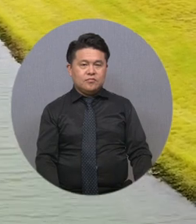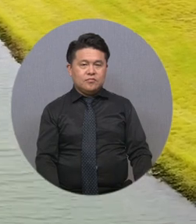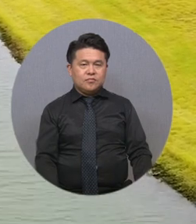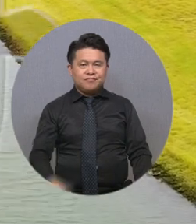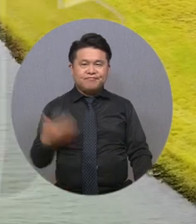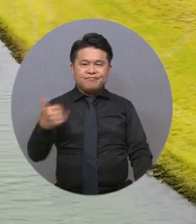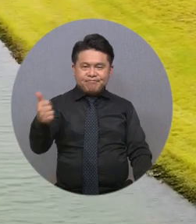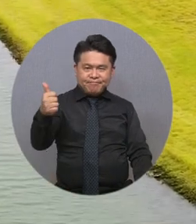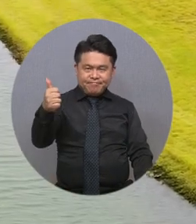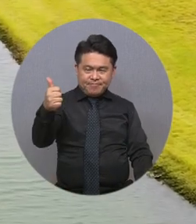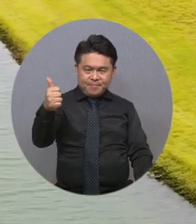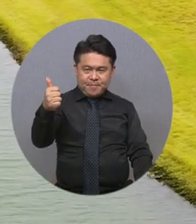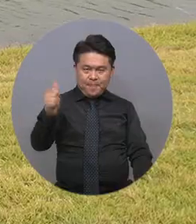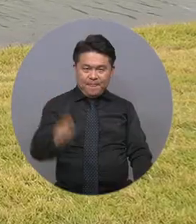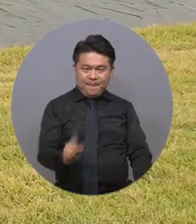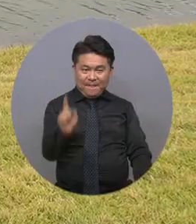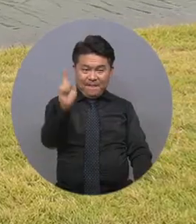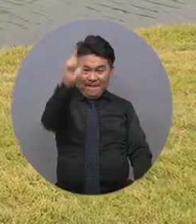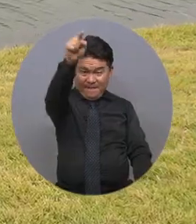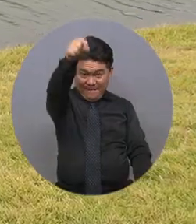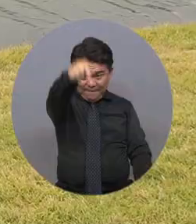아 좋아 뻘 갑니다요